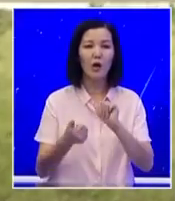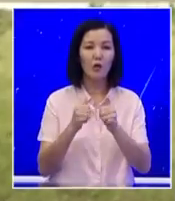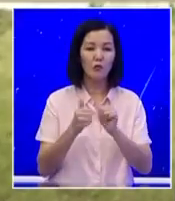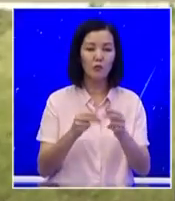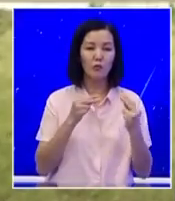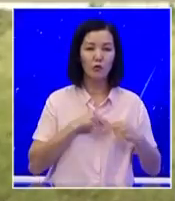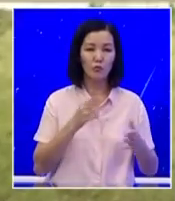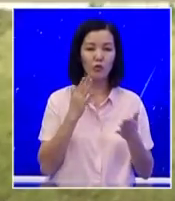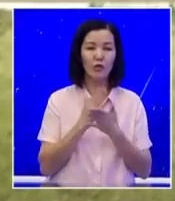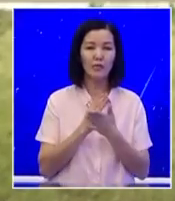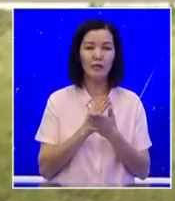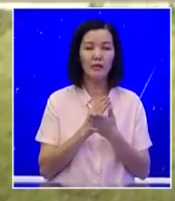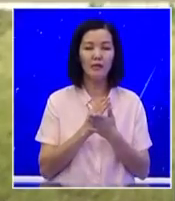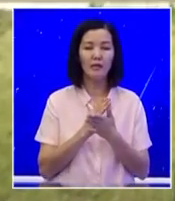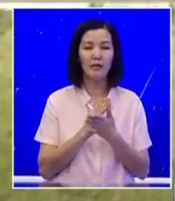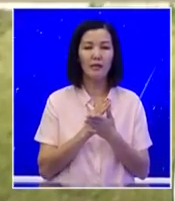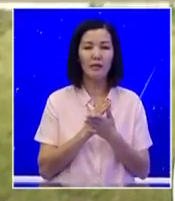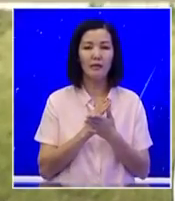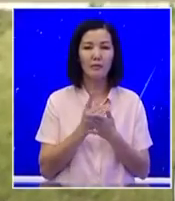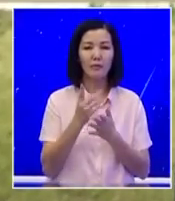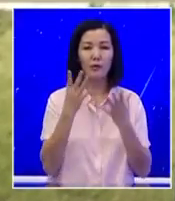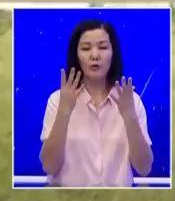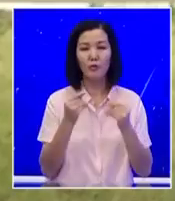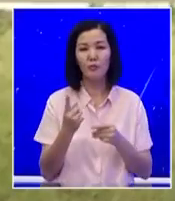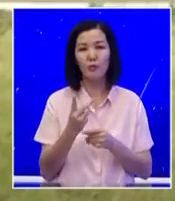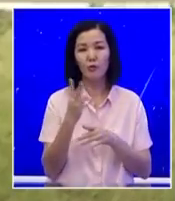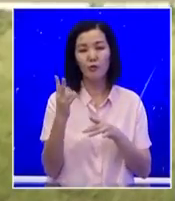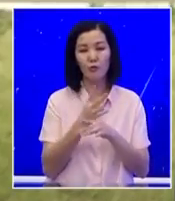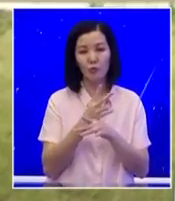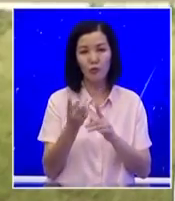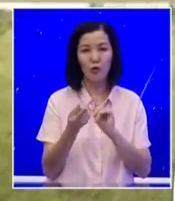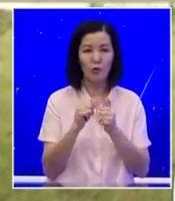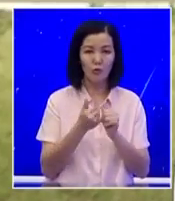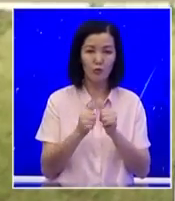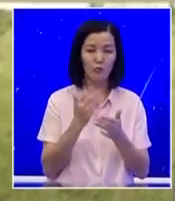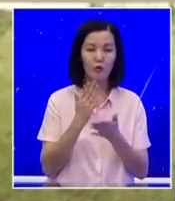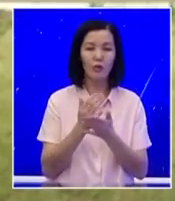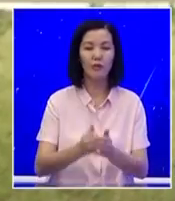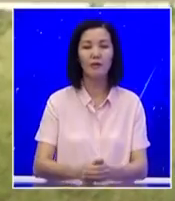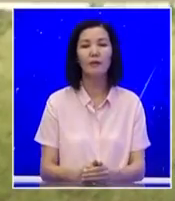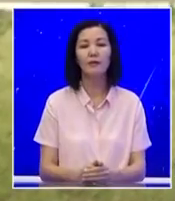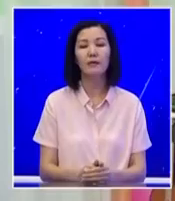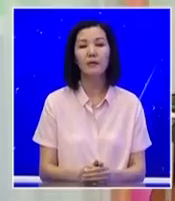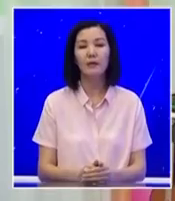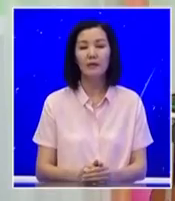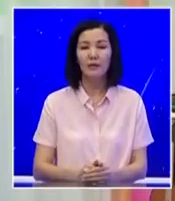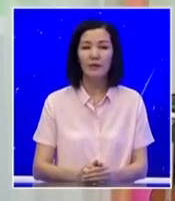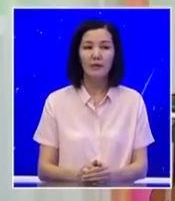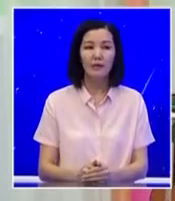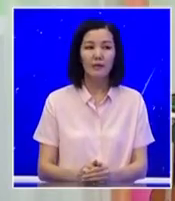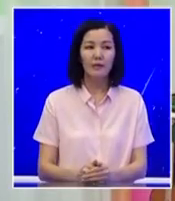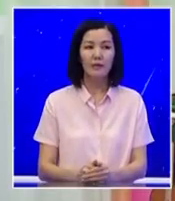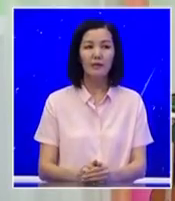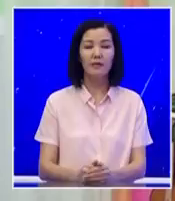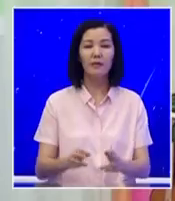жасайды. Жаңағы нянечкаларымыз бір күн күн, бір күн түн істейтін ауысым жұмыстармен жұмыс жасап жатырмыз. Негізгі назар